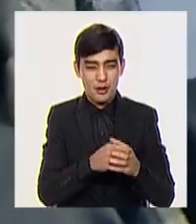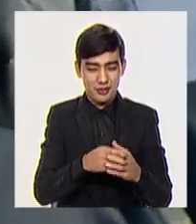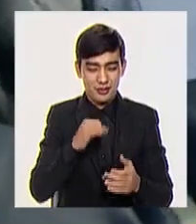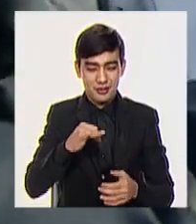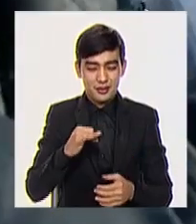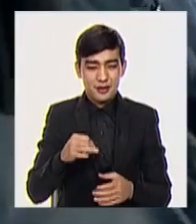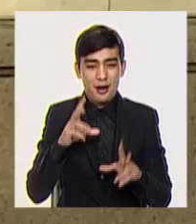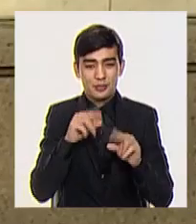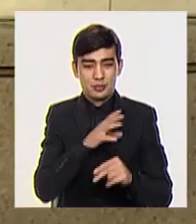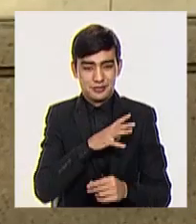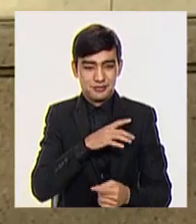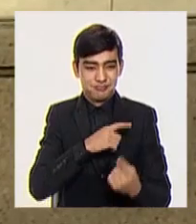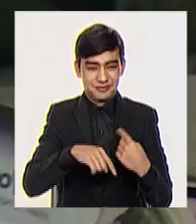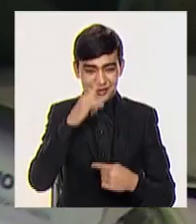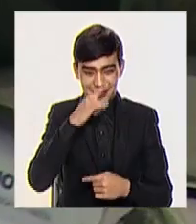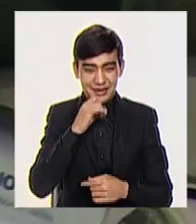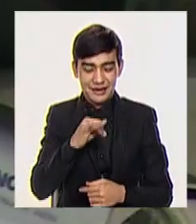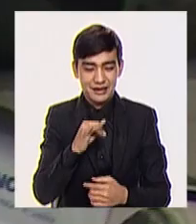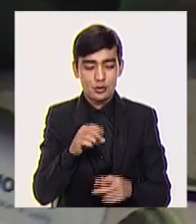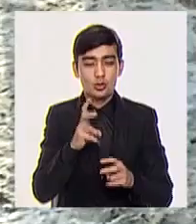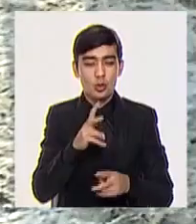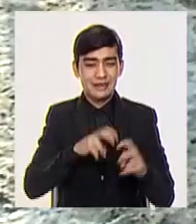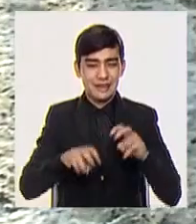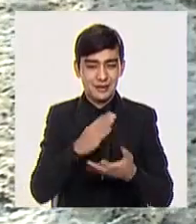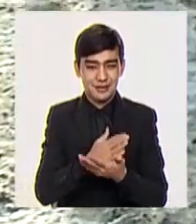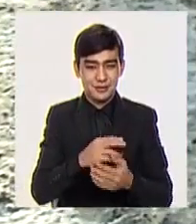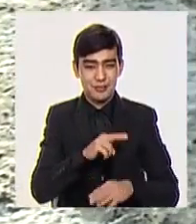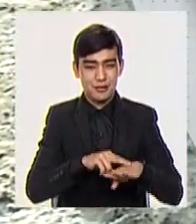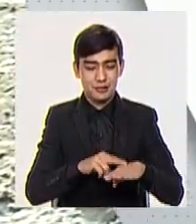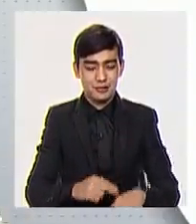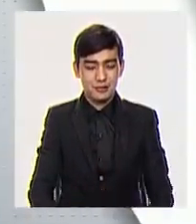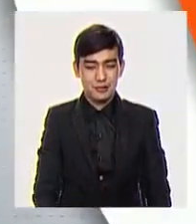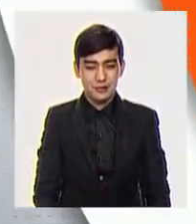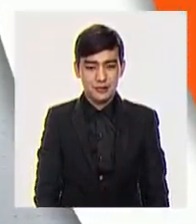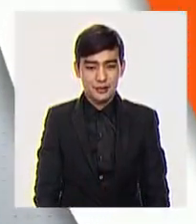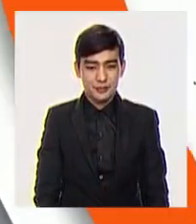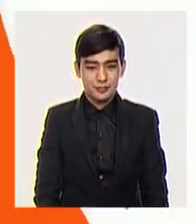Что обещали казахстанцам? И кого теперь разыскивает полиция?